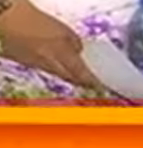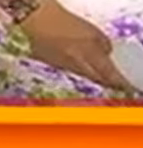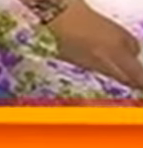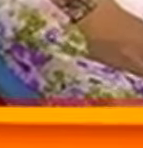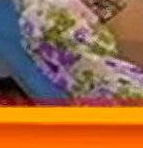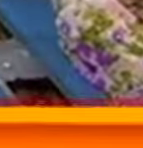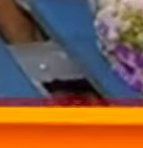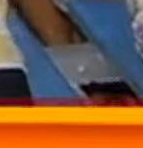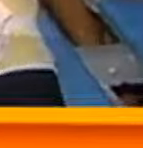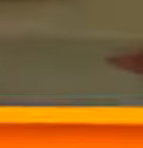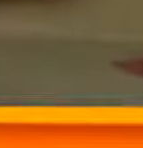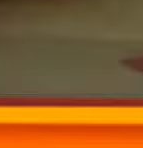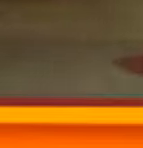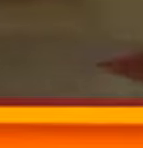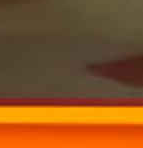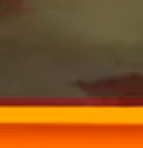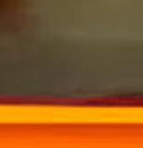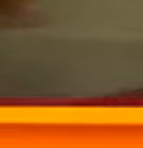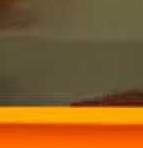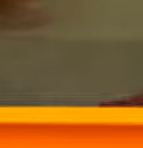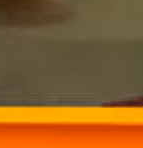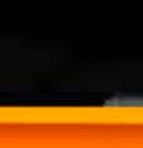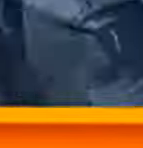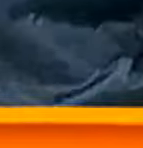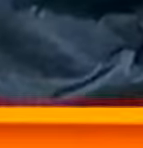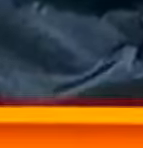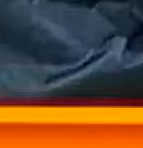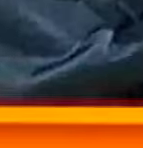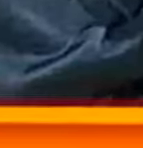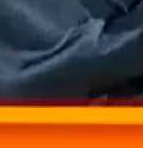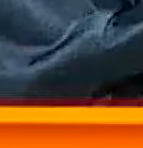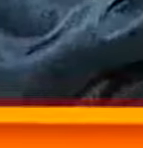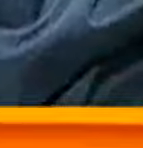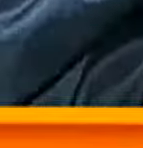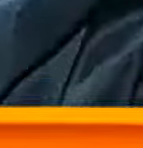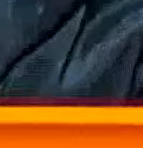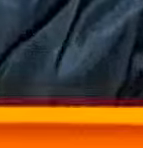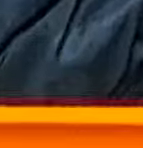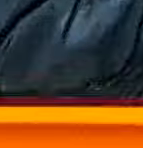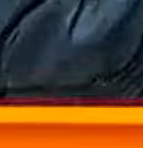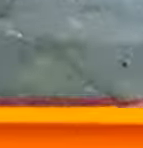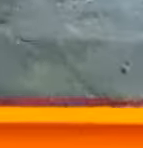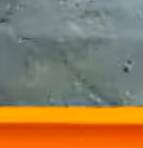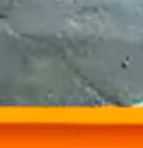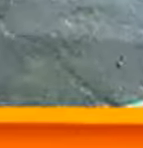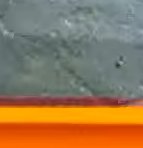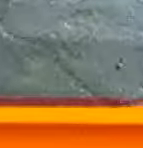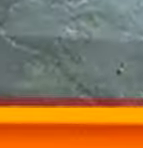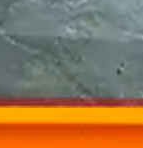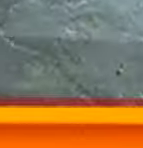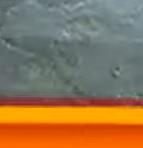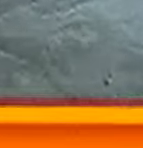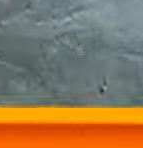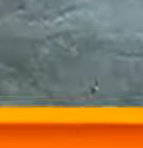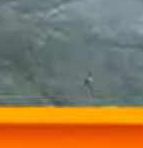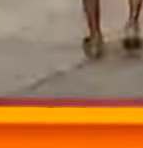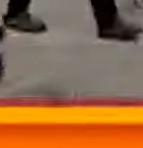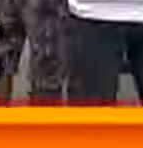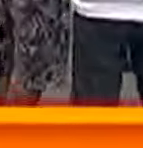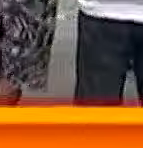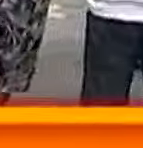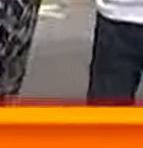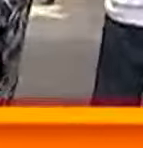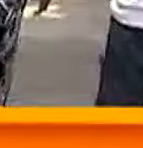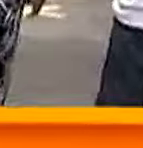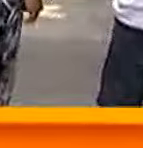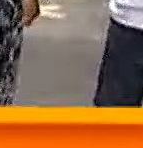Bilang ng mga dalagitang maagang naging ina, mas dumami ang nakababahala, edad 10 hanggang 14 ang ilan sa kanila.